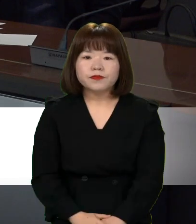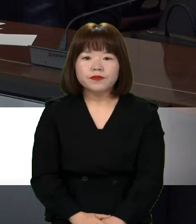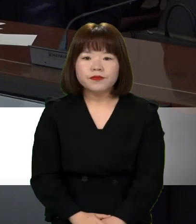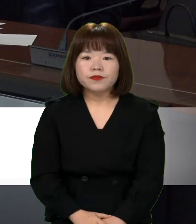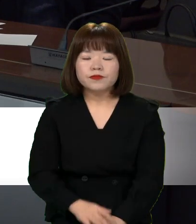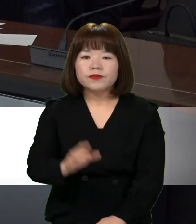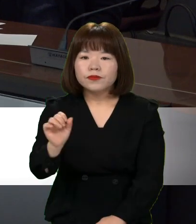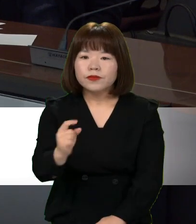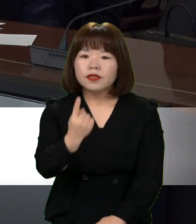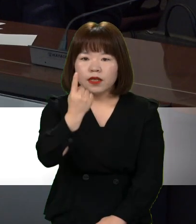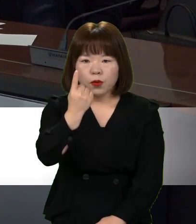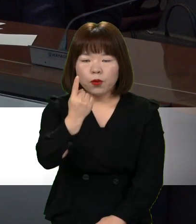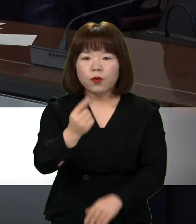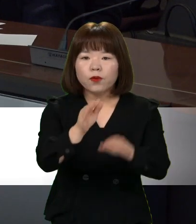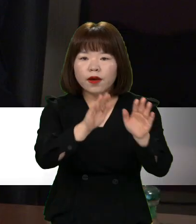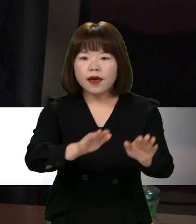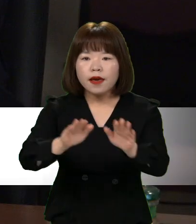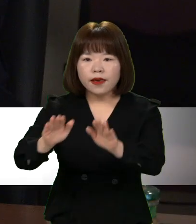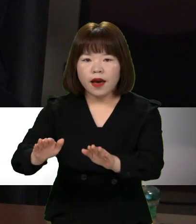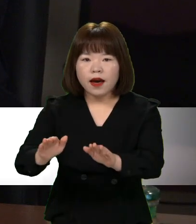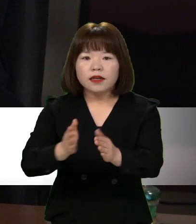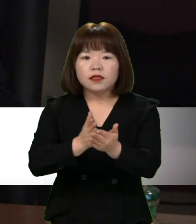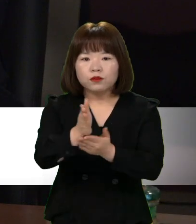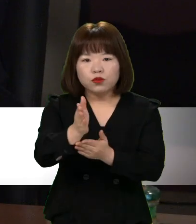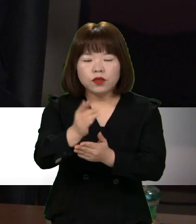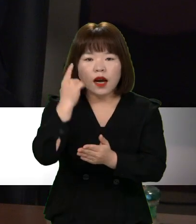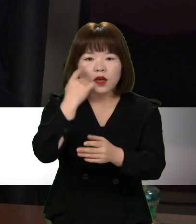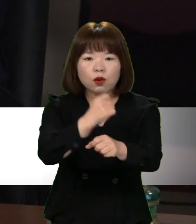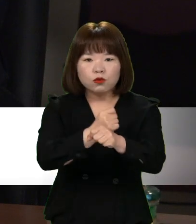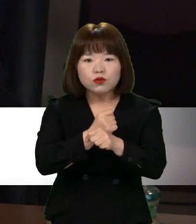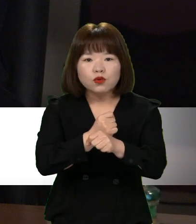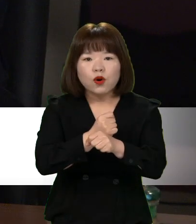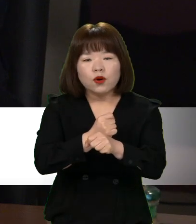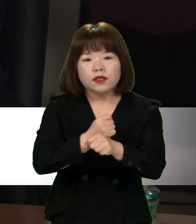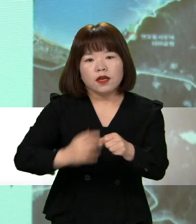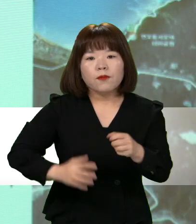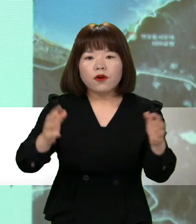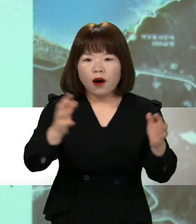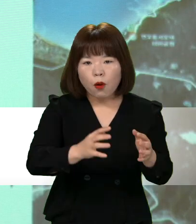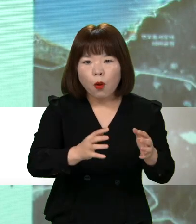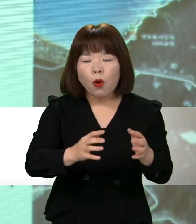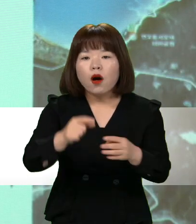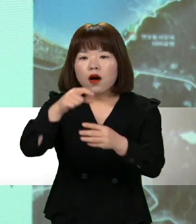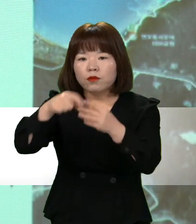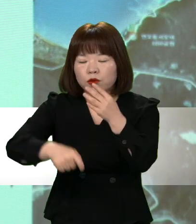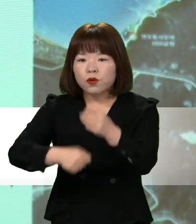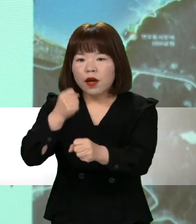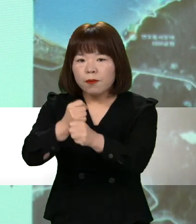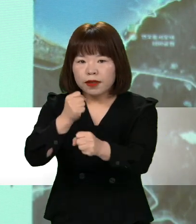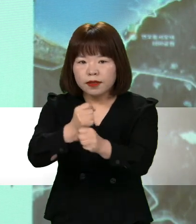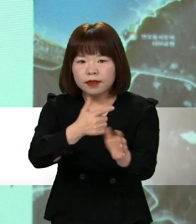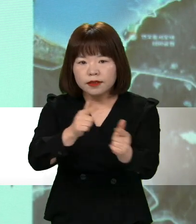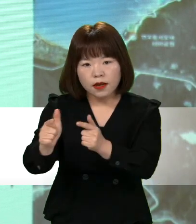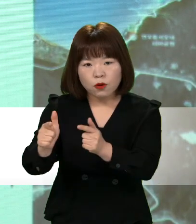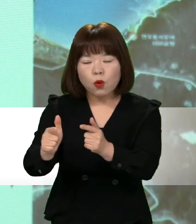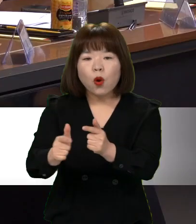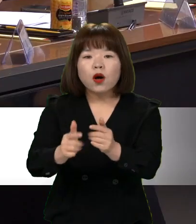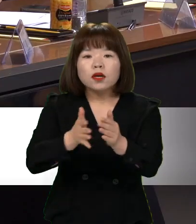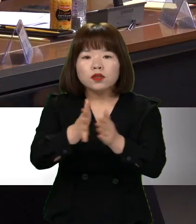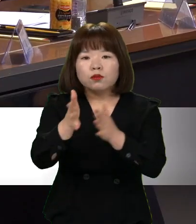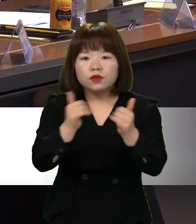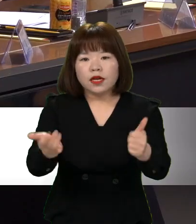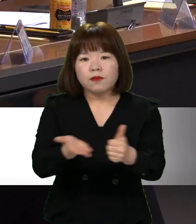했습니다 세 기관은 이번 업무 협약으로 해양 수산분야 연구 개발 협력 공동 프로젝트 발굴 등을 통한